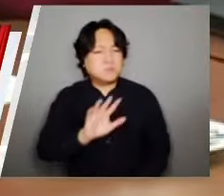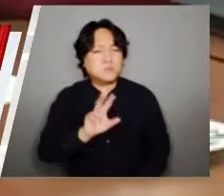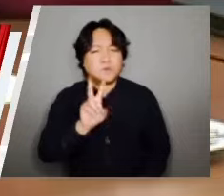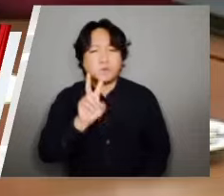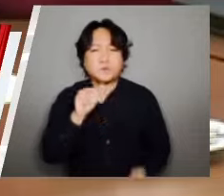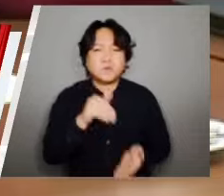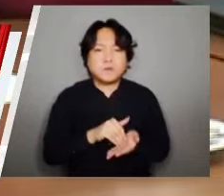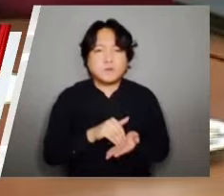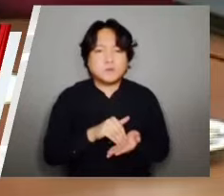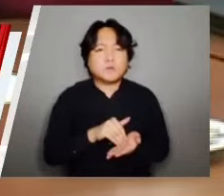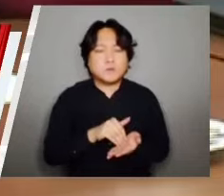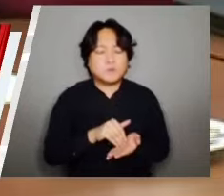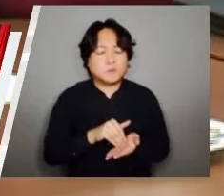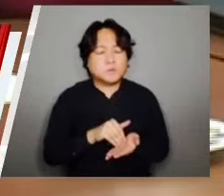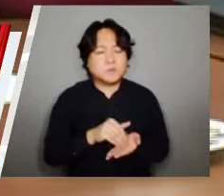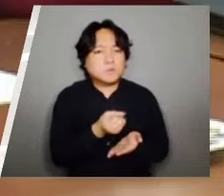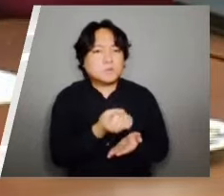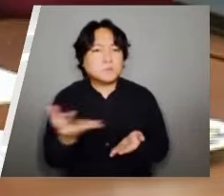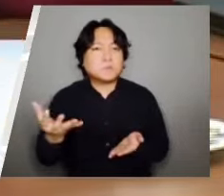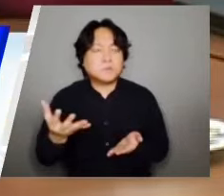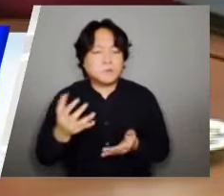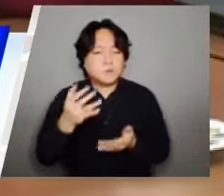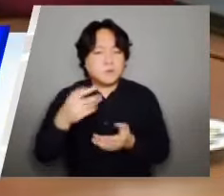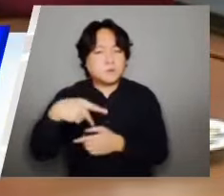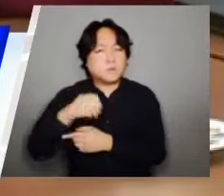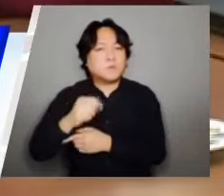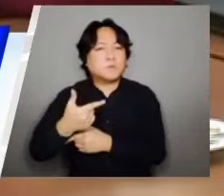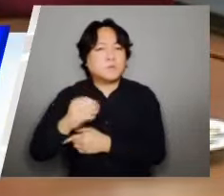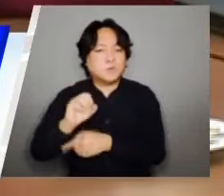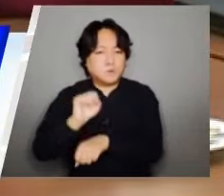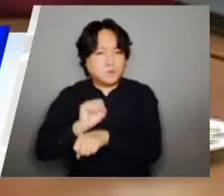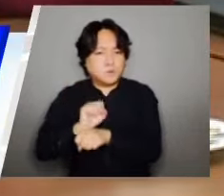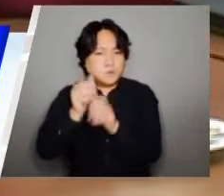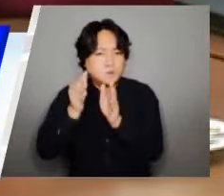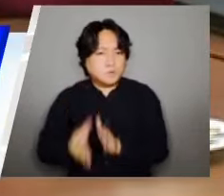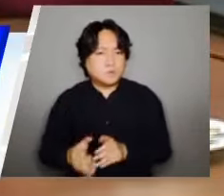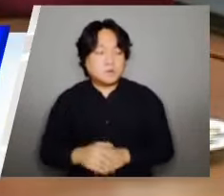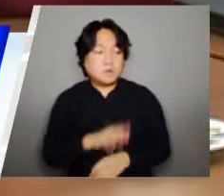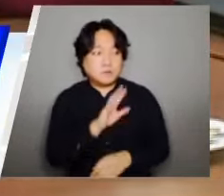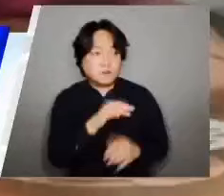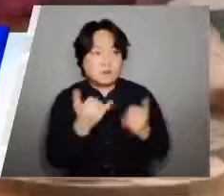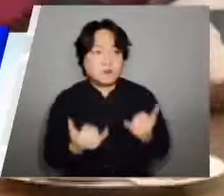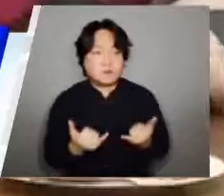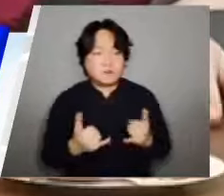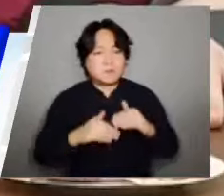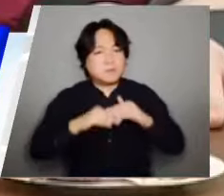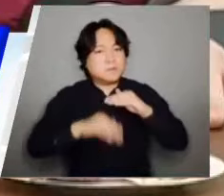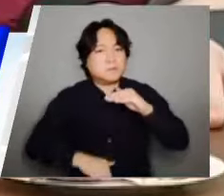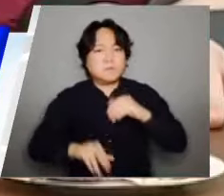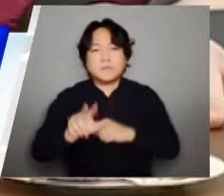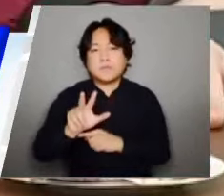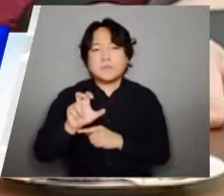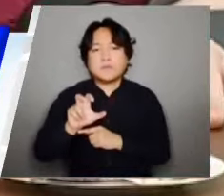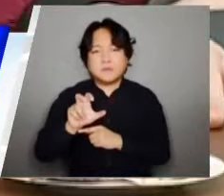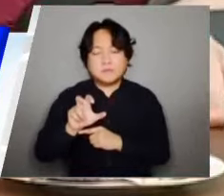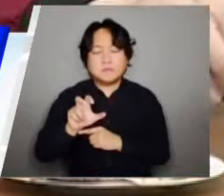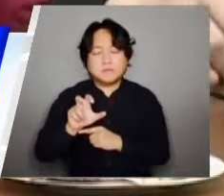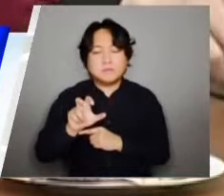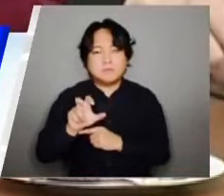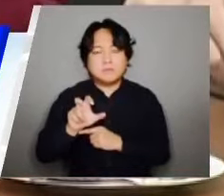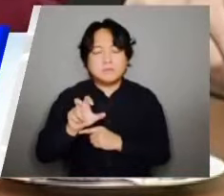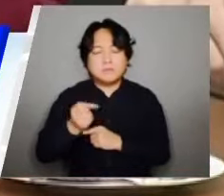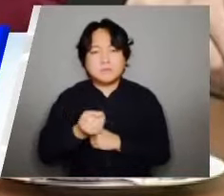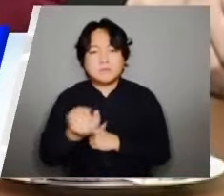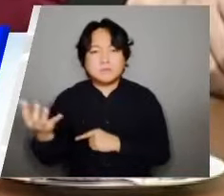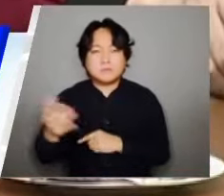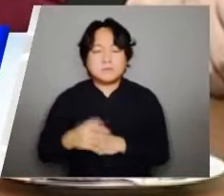Pogo workers but Uh ngayon ma'am mga less than 300 na lang po Intel report po na